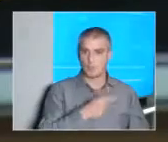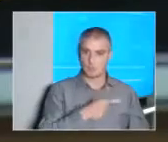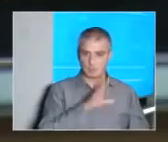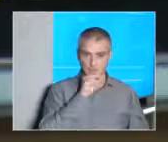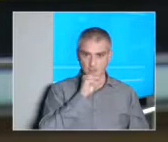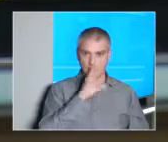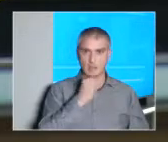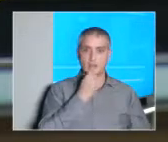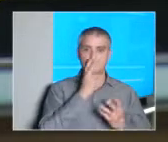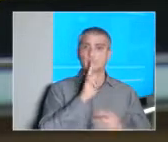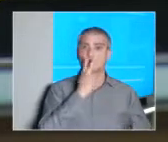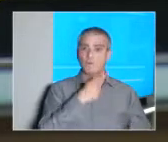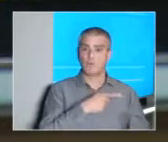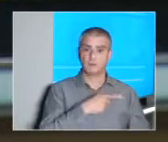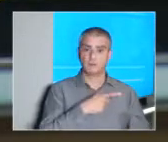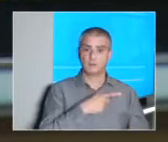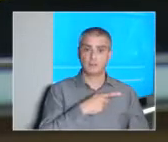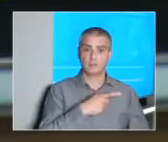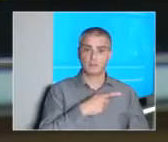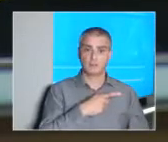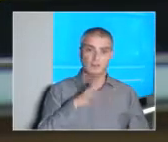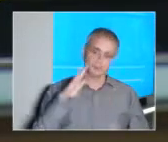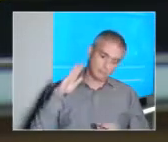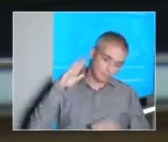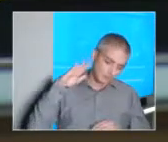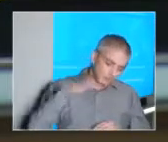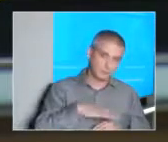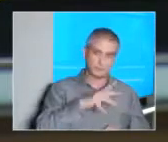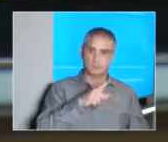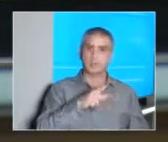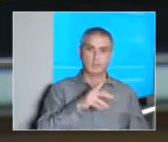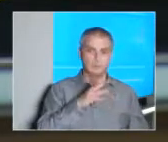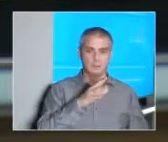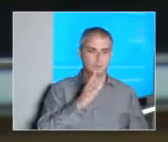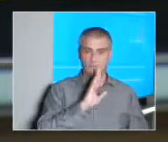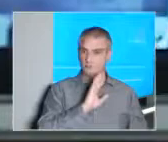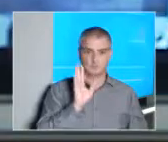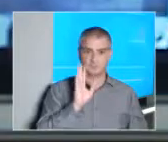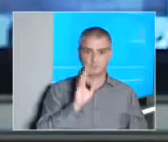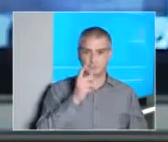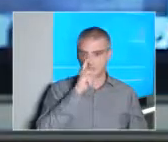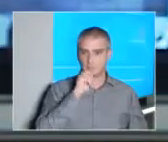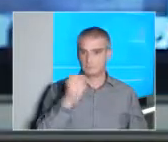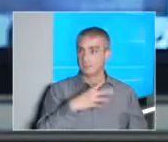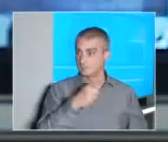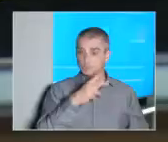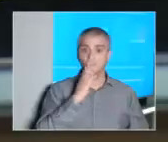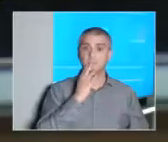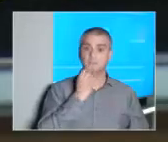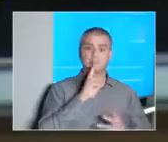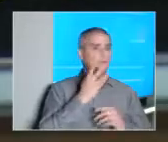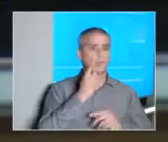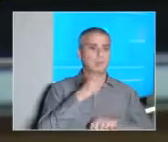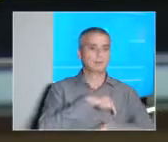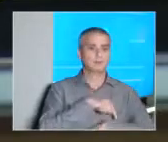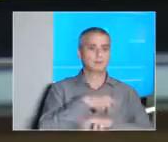אתה מדברת על מסרים כפולים. תקלה אחת בנחיתה. אתה מדבר על מסרים כפולים. וזה מבלי פליטת מזהמים. אבל אני מדבר איתך על מסרים כפולים. וכמה